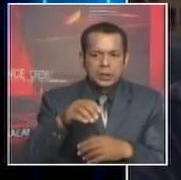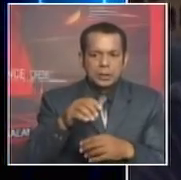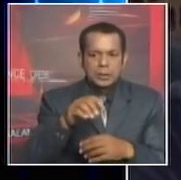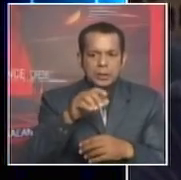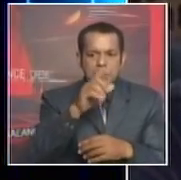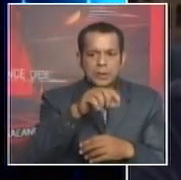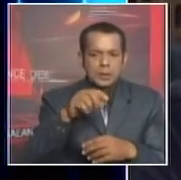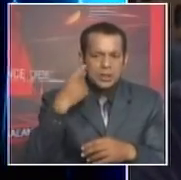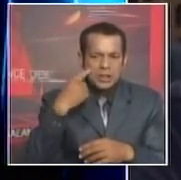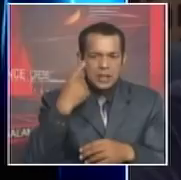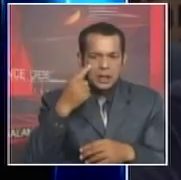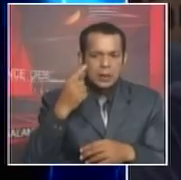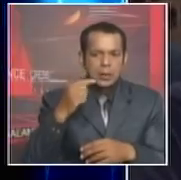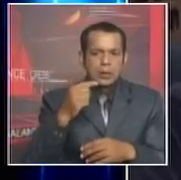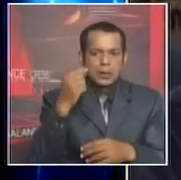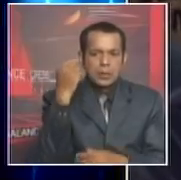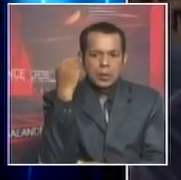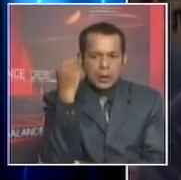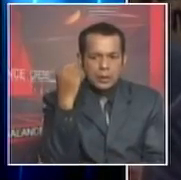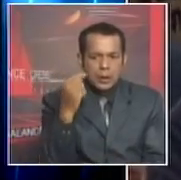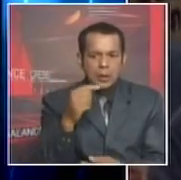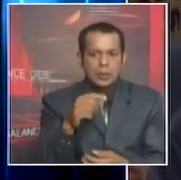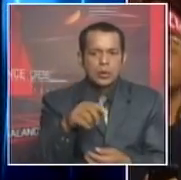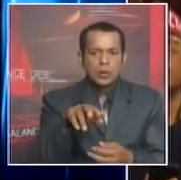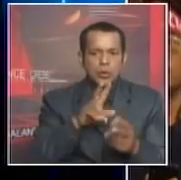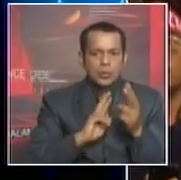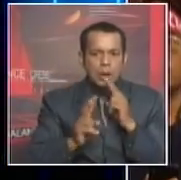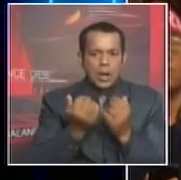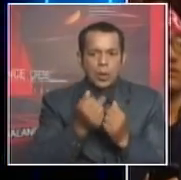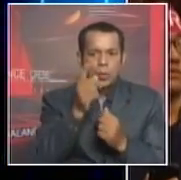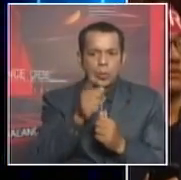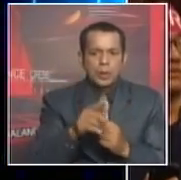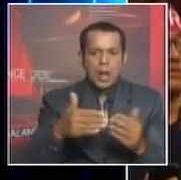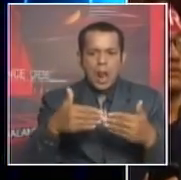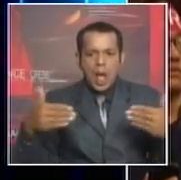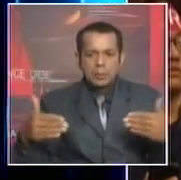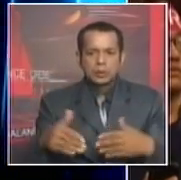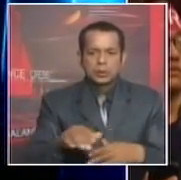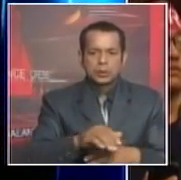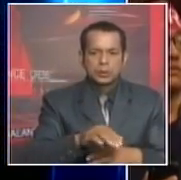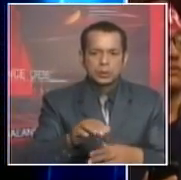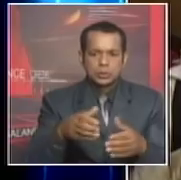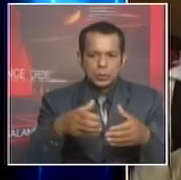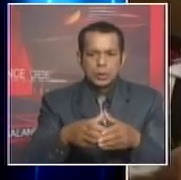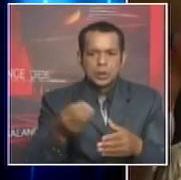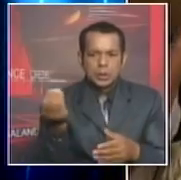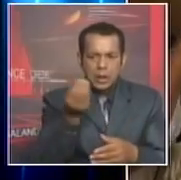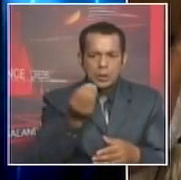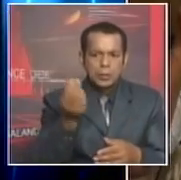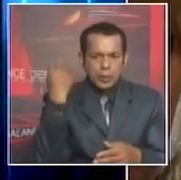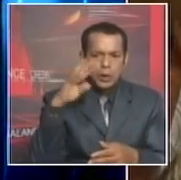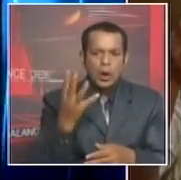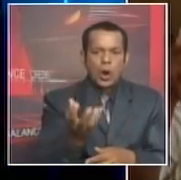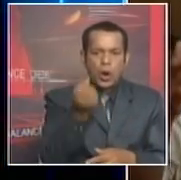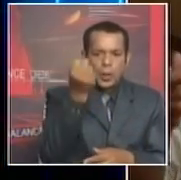बिरानो दिन गरिब बन्न परेको यथार्थ हो। लामो सङ्घर्षबाट आदिवासी समुदायले केही भए पनि